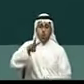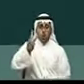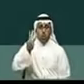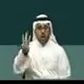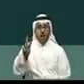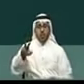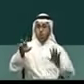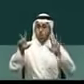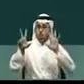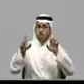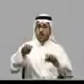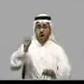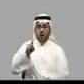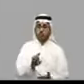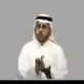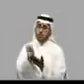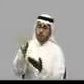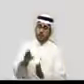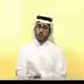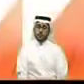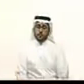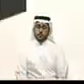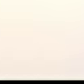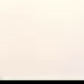483,000 مخالف.